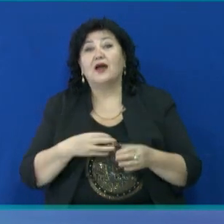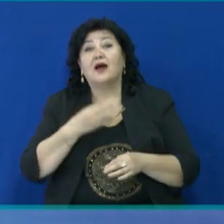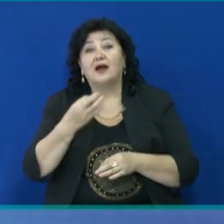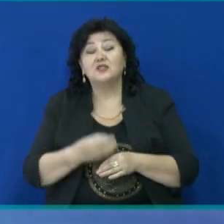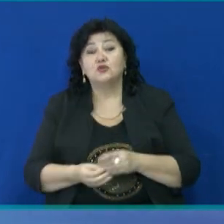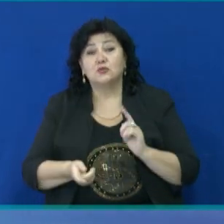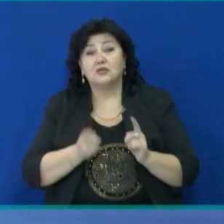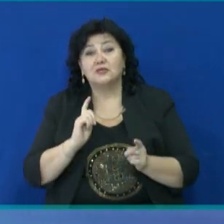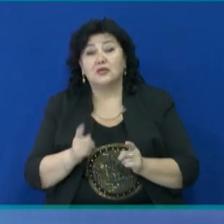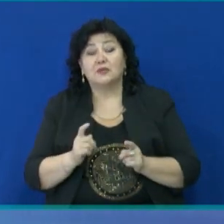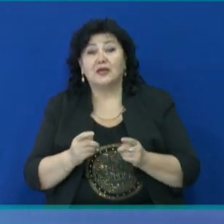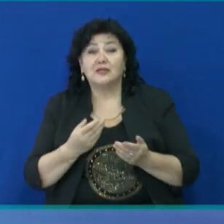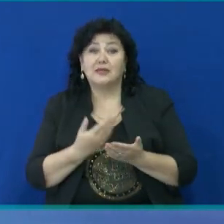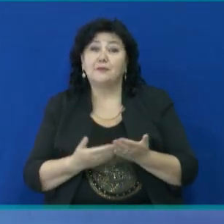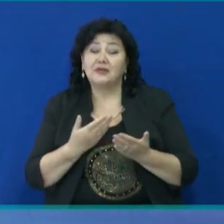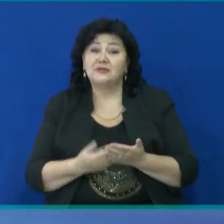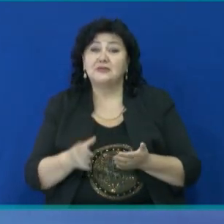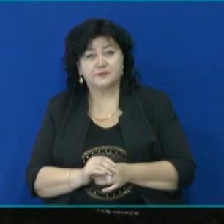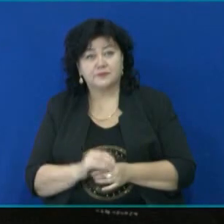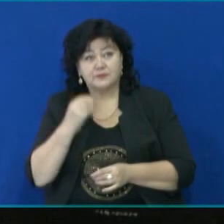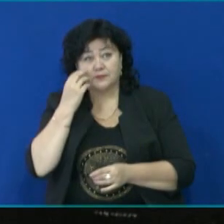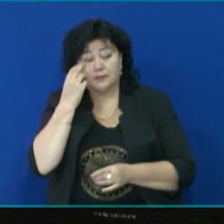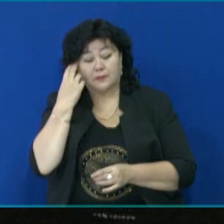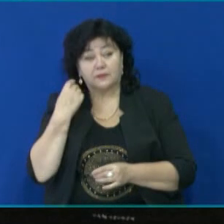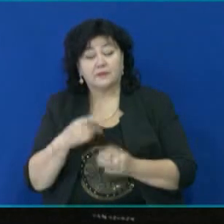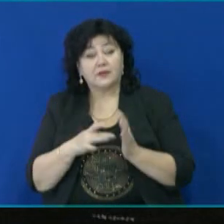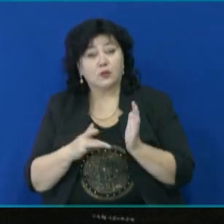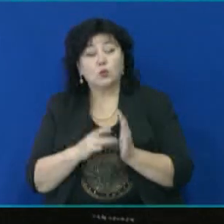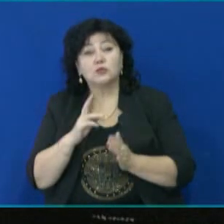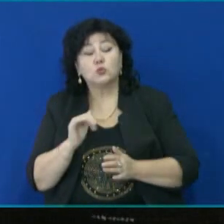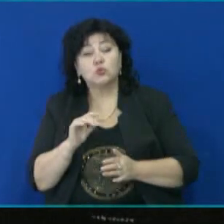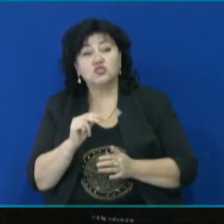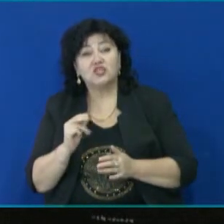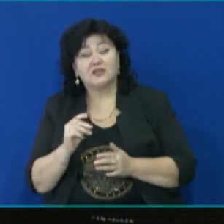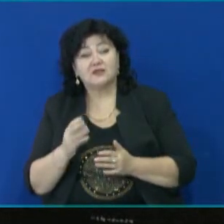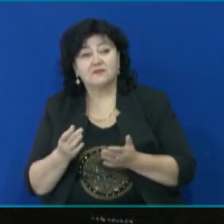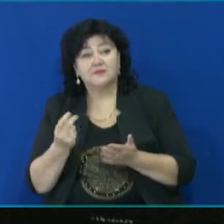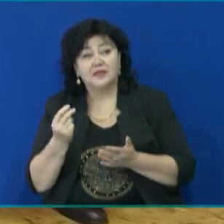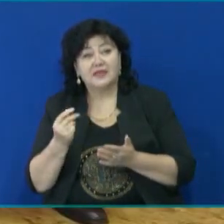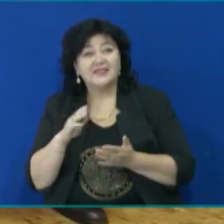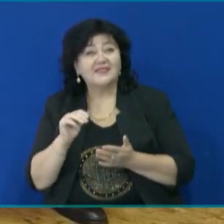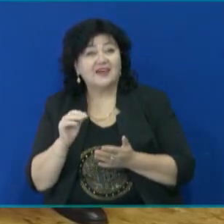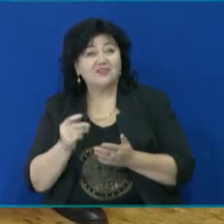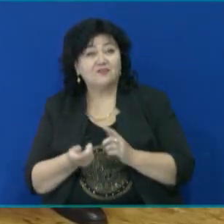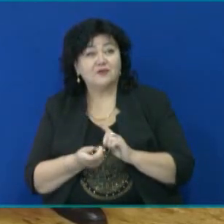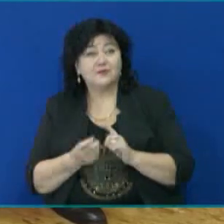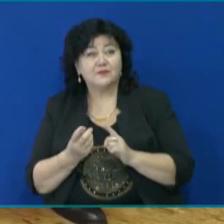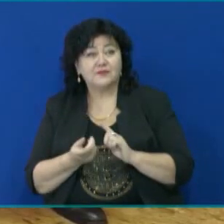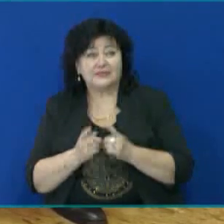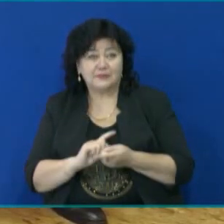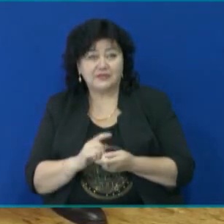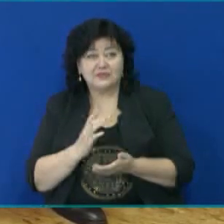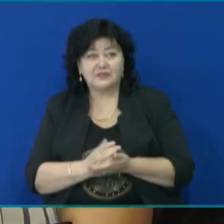жұмыстары жүргізілді. Толығырақ сюжетте. Курчатов қаласында тарифтік сметаның өзгеруіне байланысты